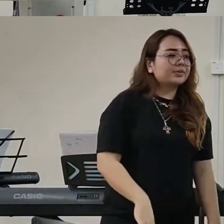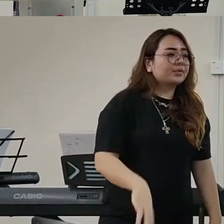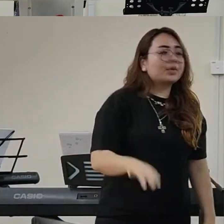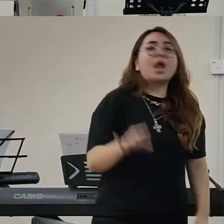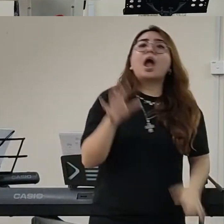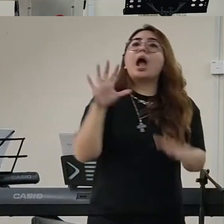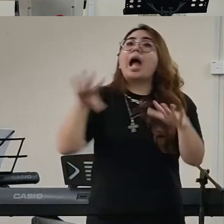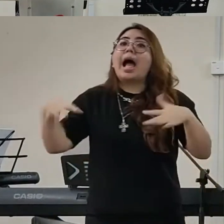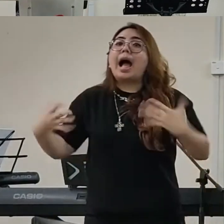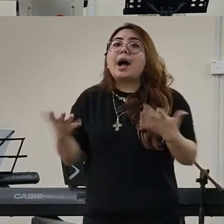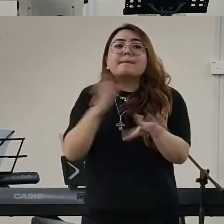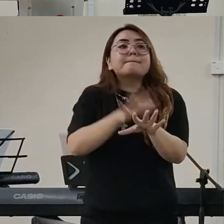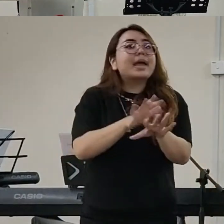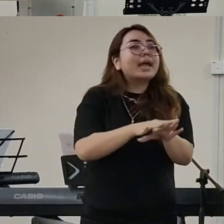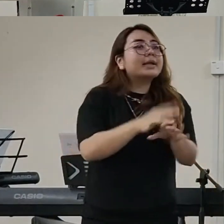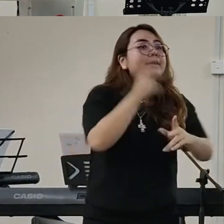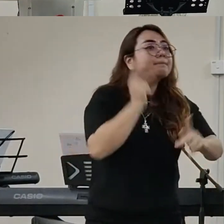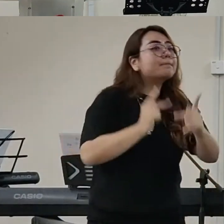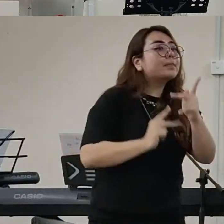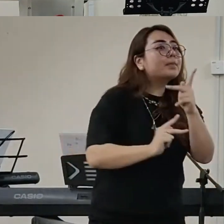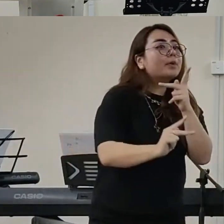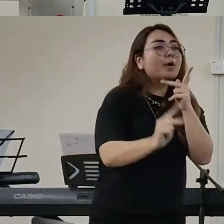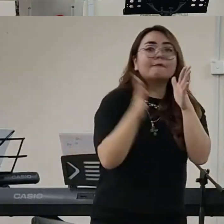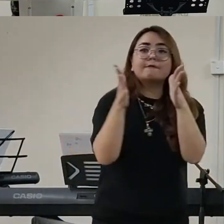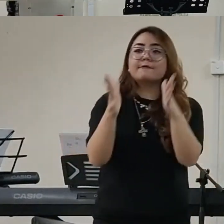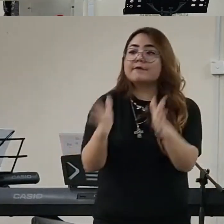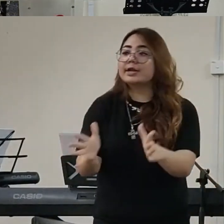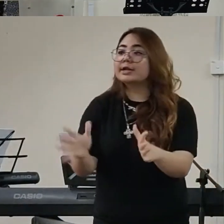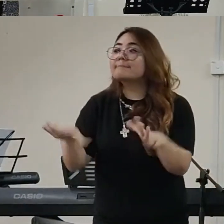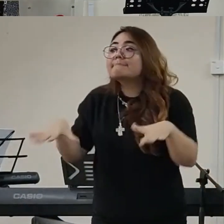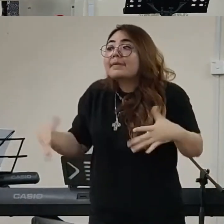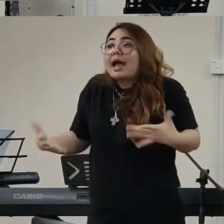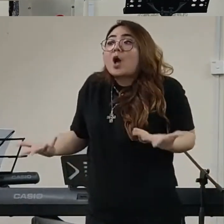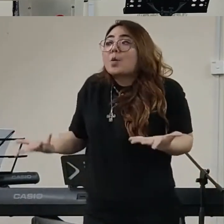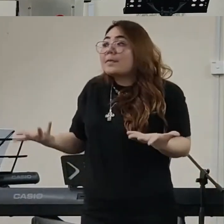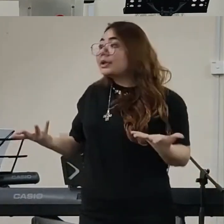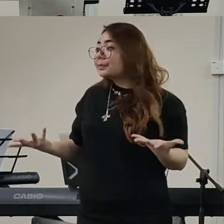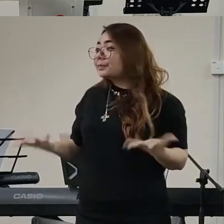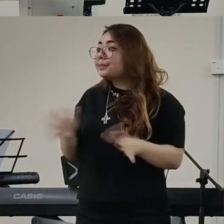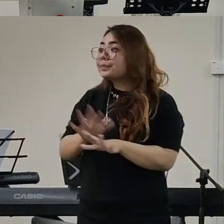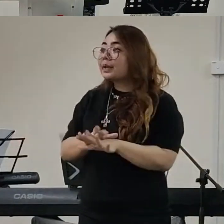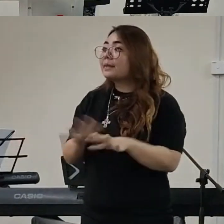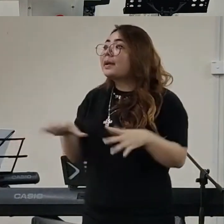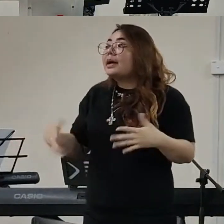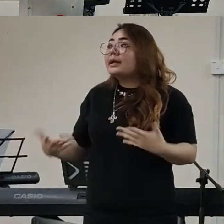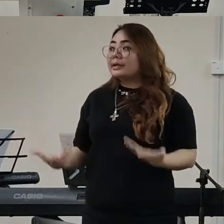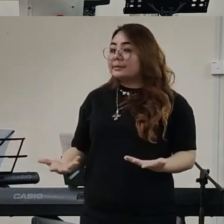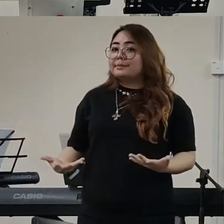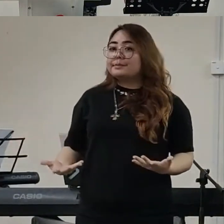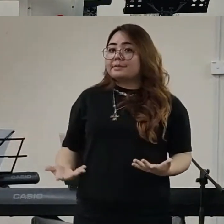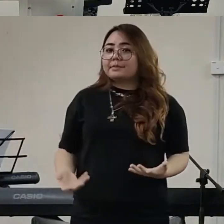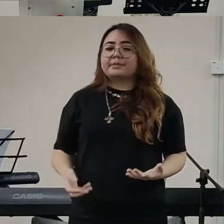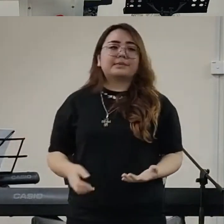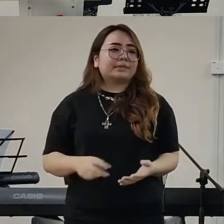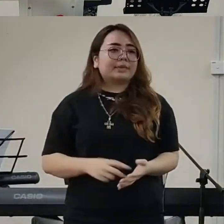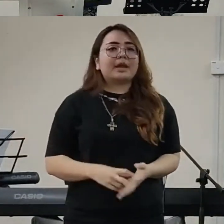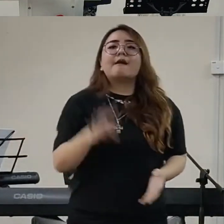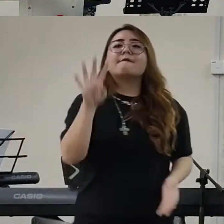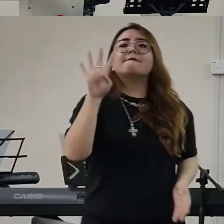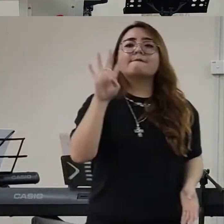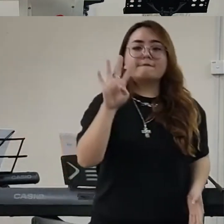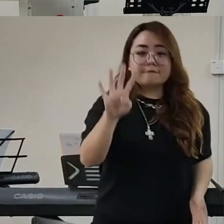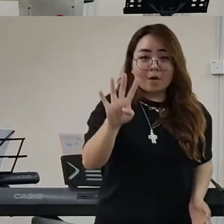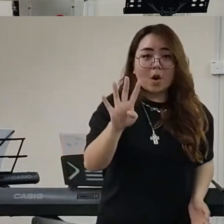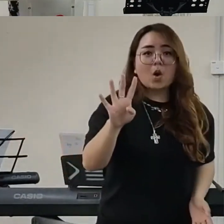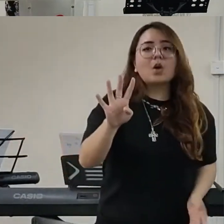that five books? Four prophets. 那这里面有五本预言书，对不对？可是五本里面呢，有